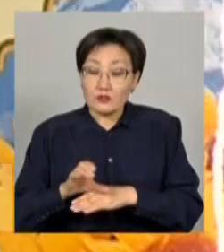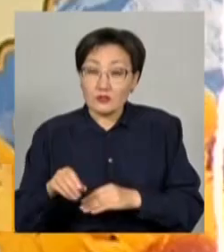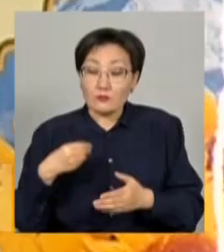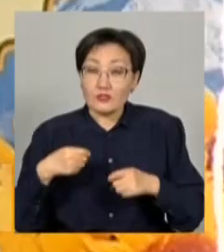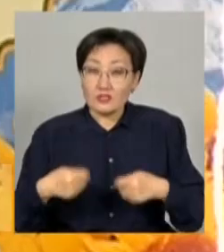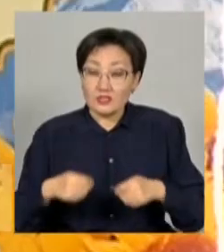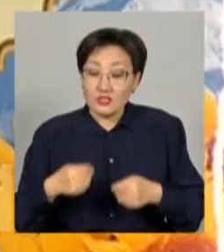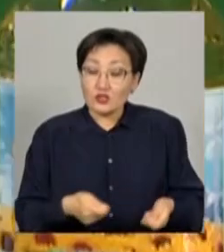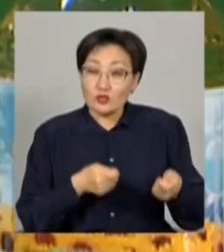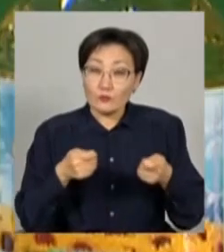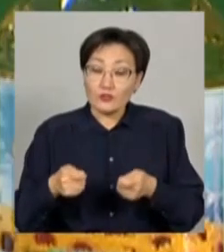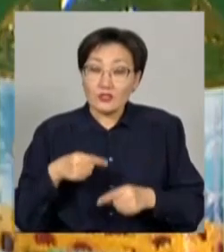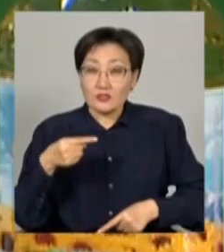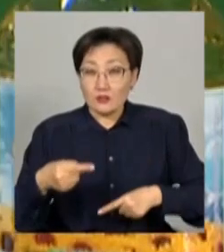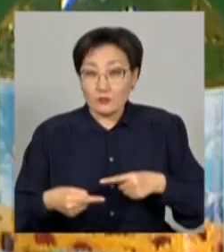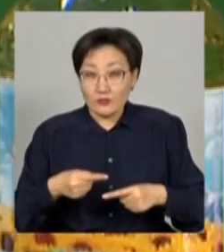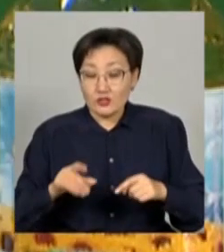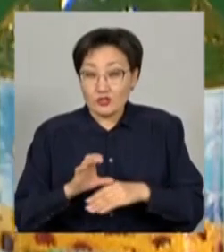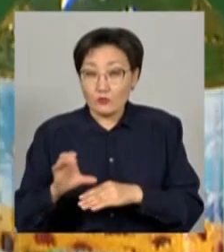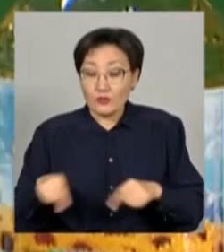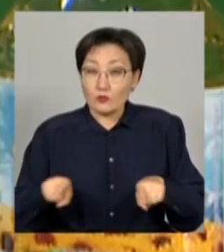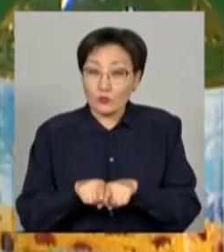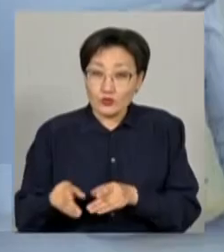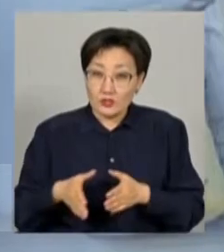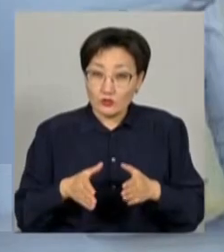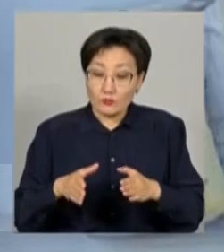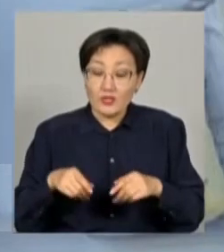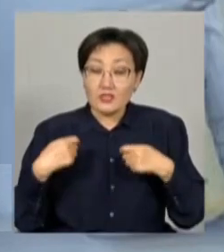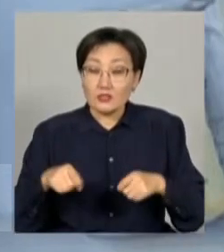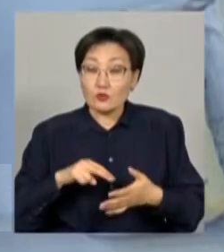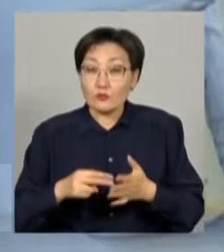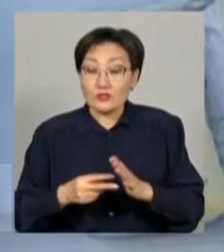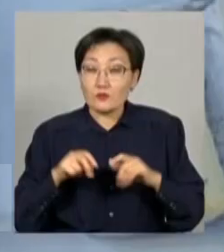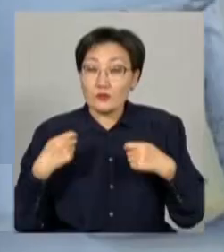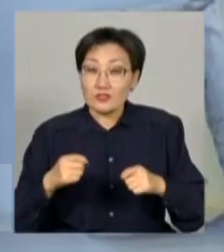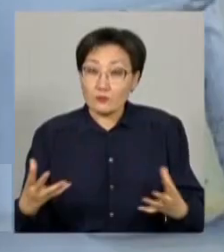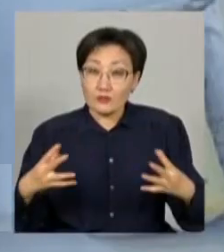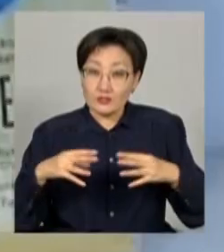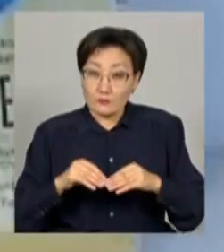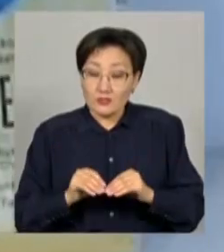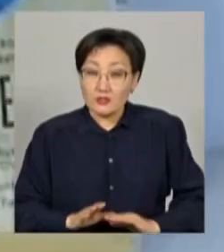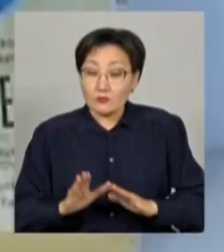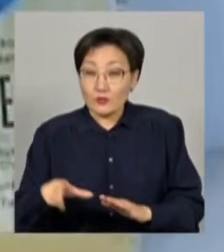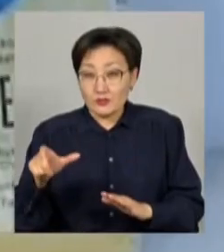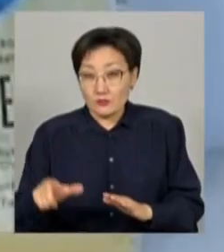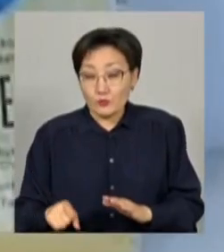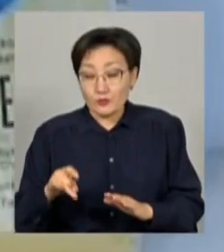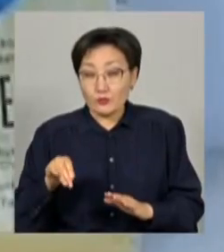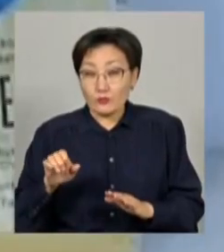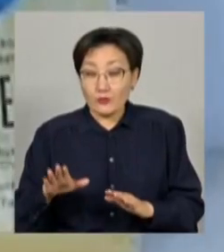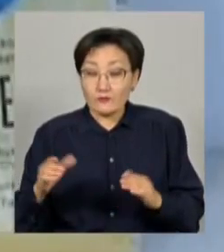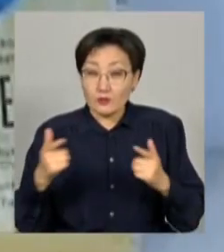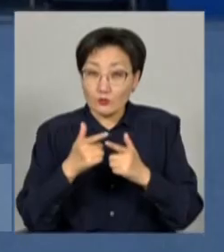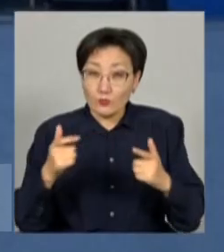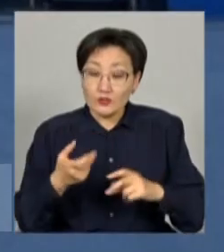саты бойынша жеткізіледі. Кейін өзге тауарларды да осы жолмен сату көзделіпті. Сауда және интеграция вице-министрі Қайрат